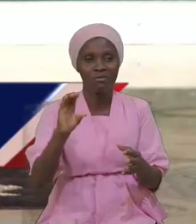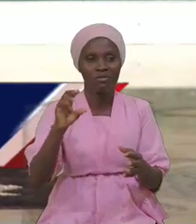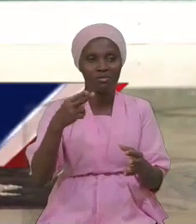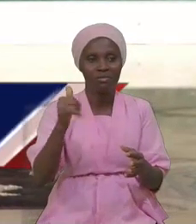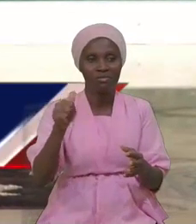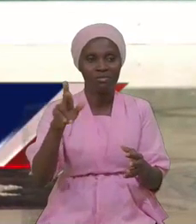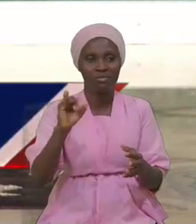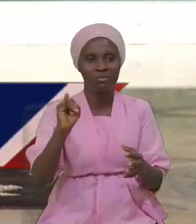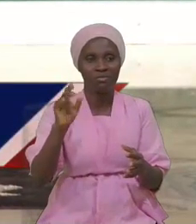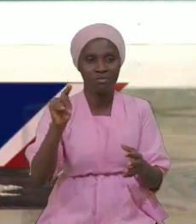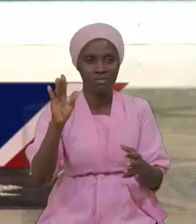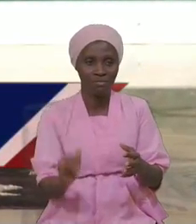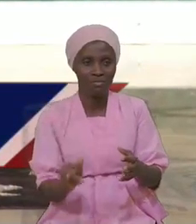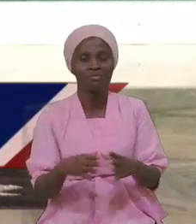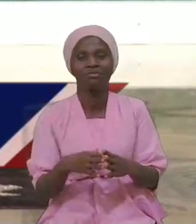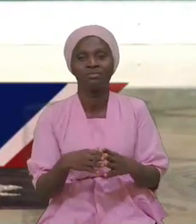Faisant